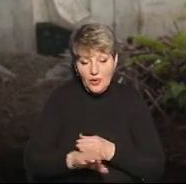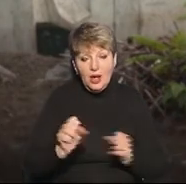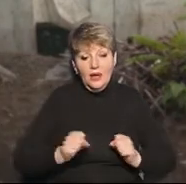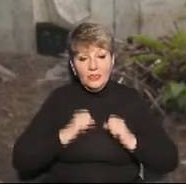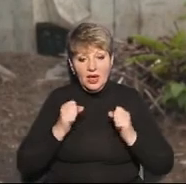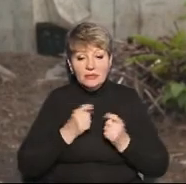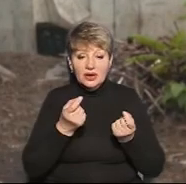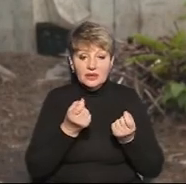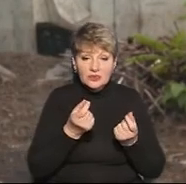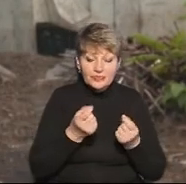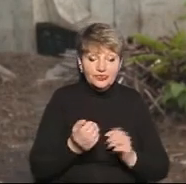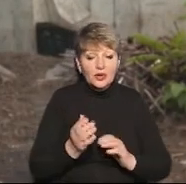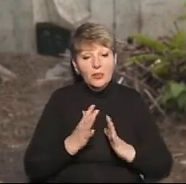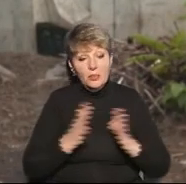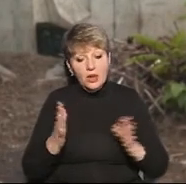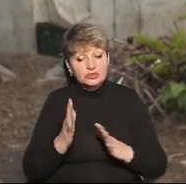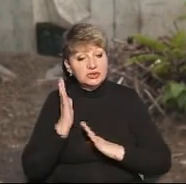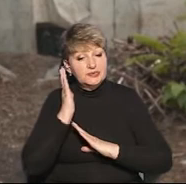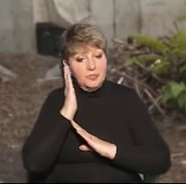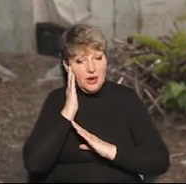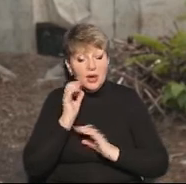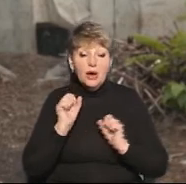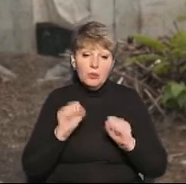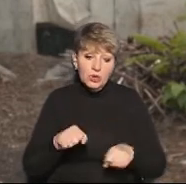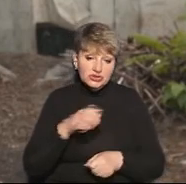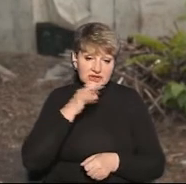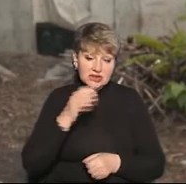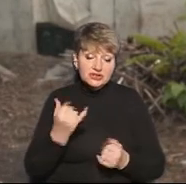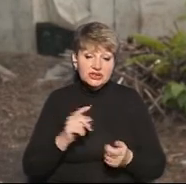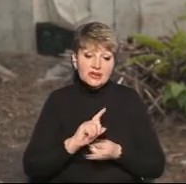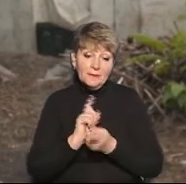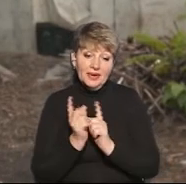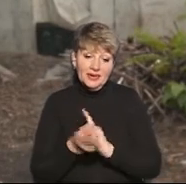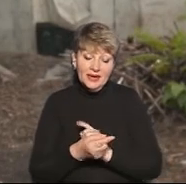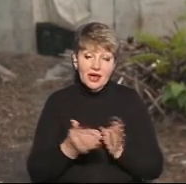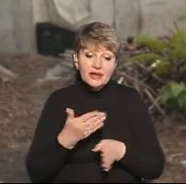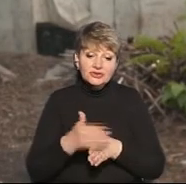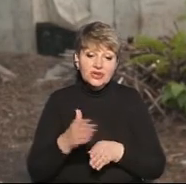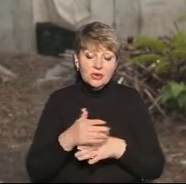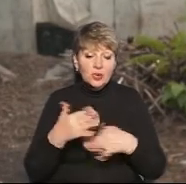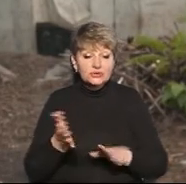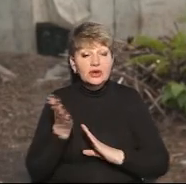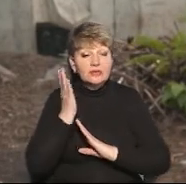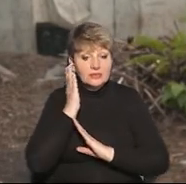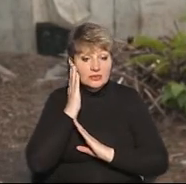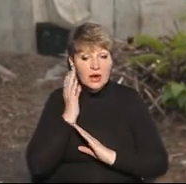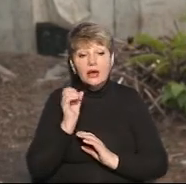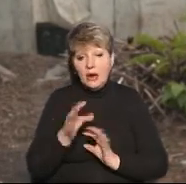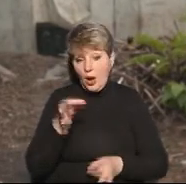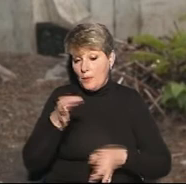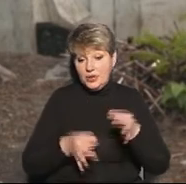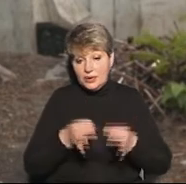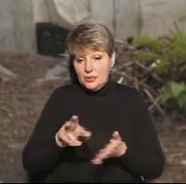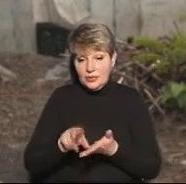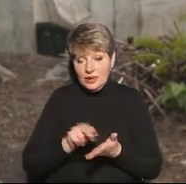намагаються трішки подовше поспати, скажімо так. Да, вже, можна сказати, починається таке часткове залежування, так як і в природі.